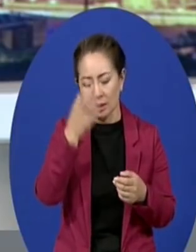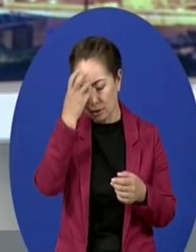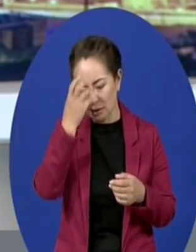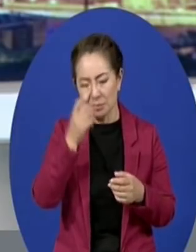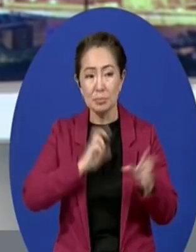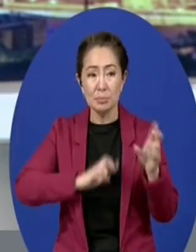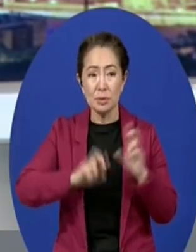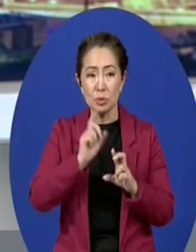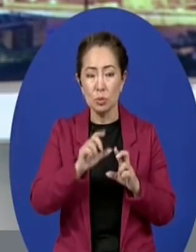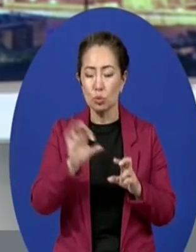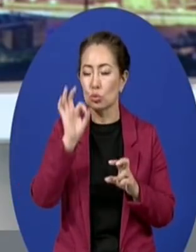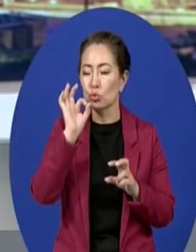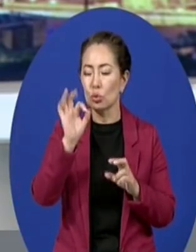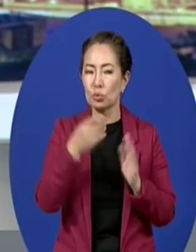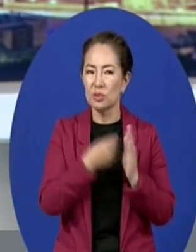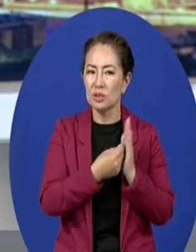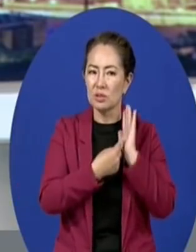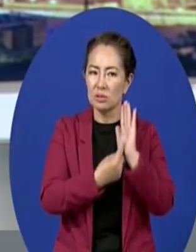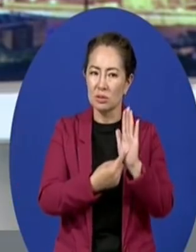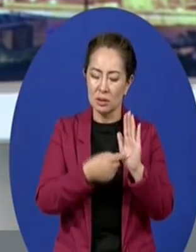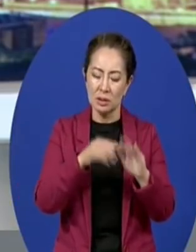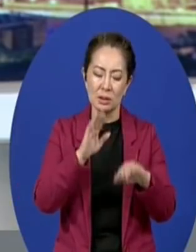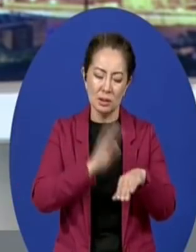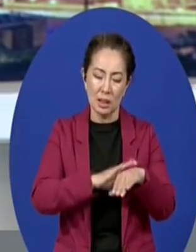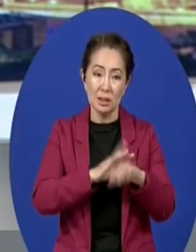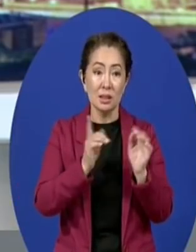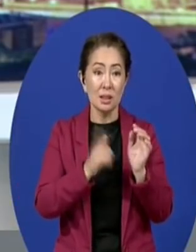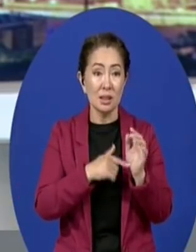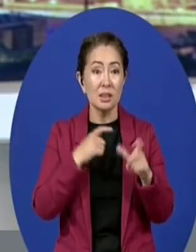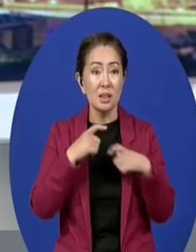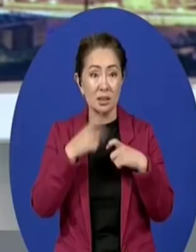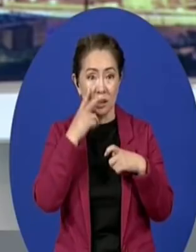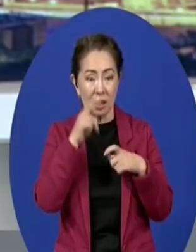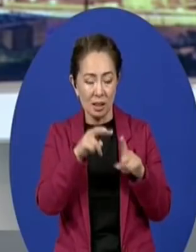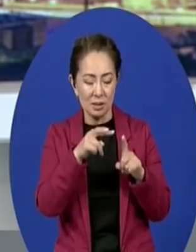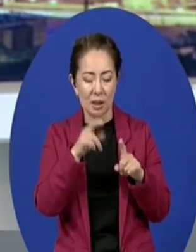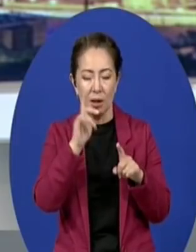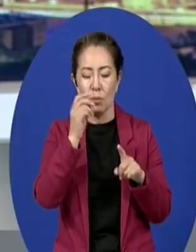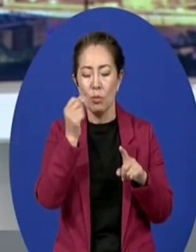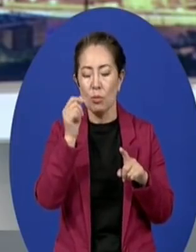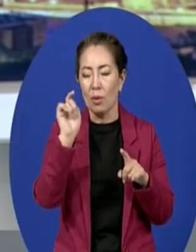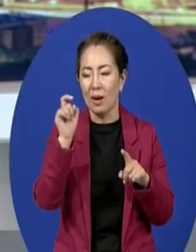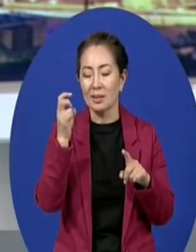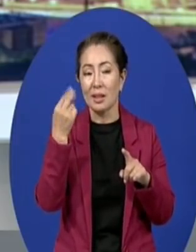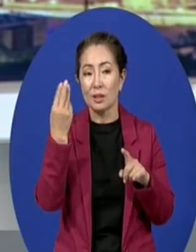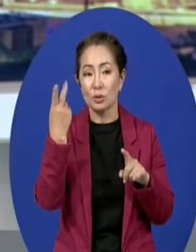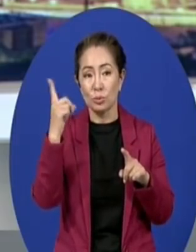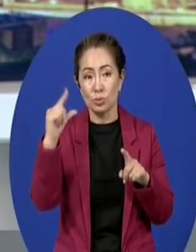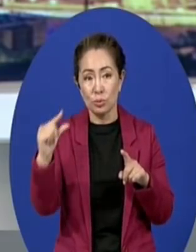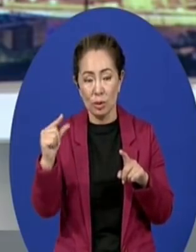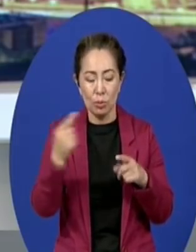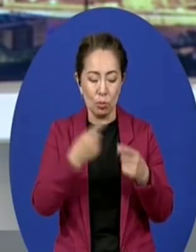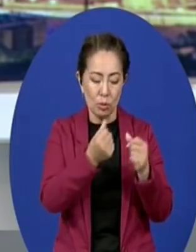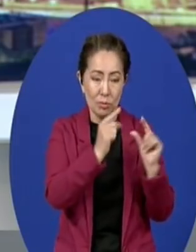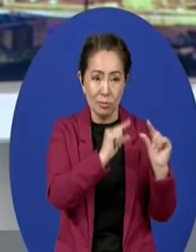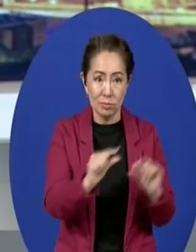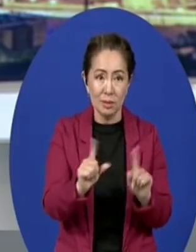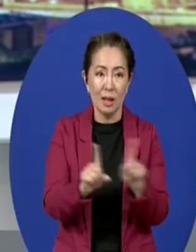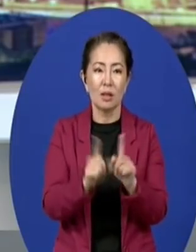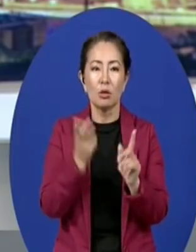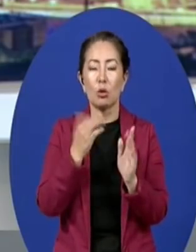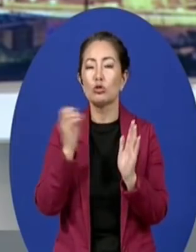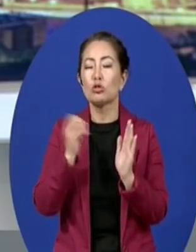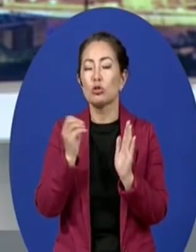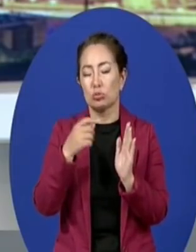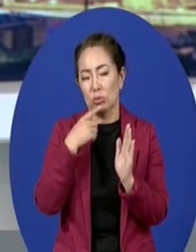бизнес эрхлэгчид зөв үлгэрлэлээр засаж болно гэж эдийн засагчид бас харж байгаа. За уг нь ханш өсөөд буурахад үн цог буурах ёстой гэдгийг бас